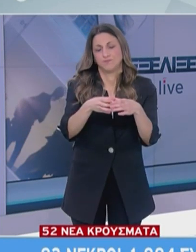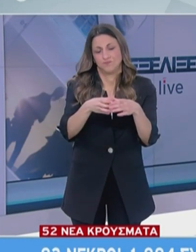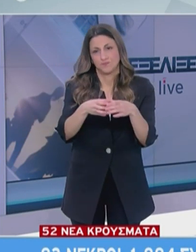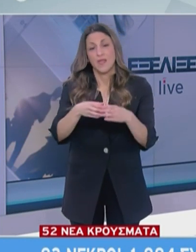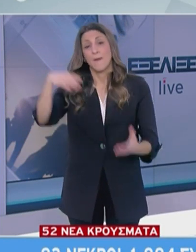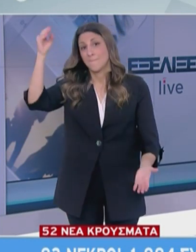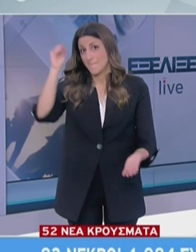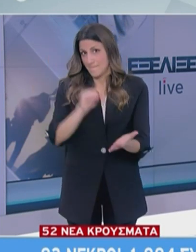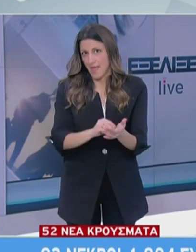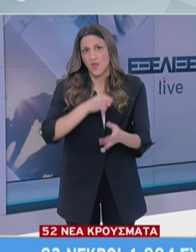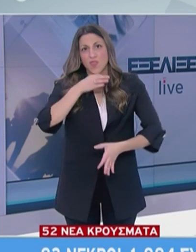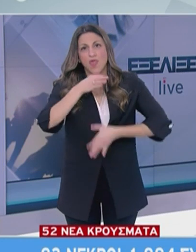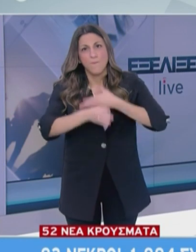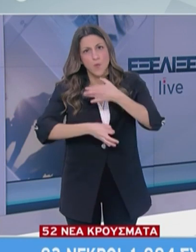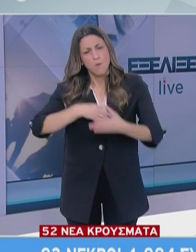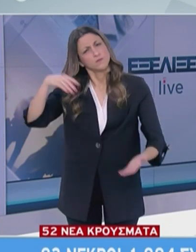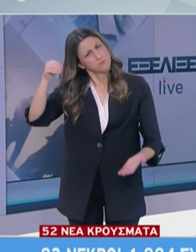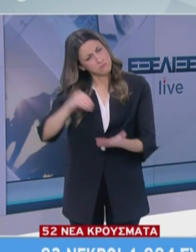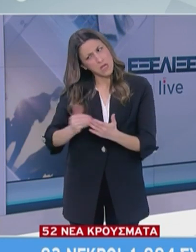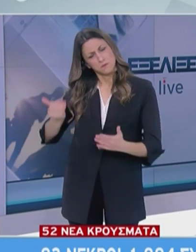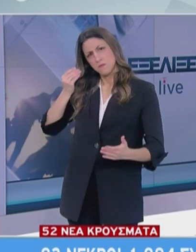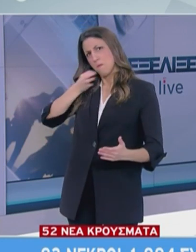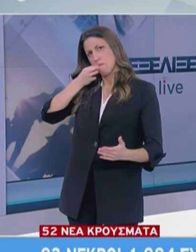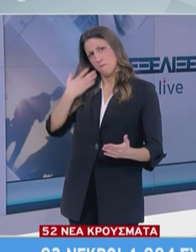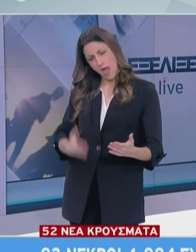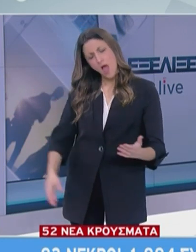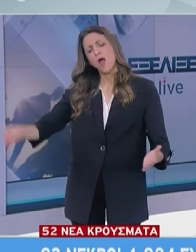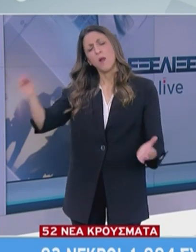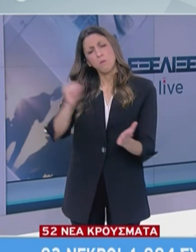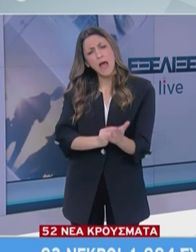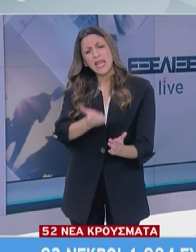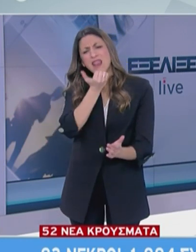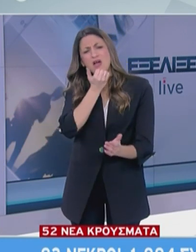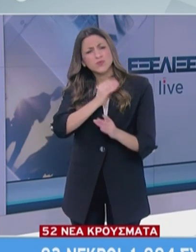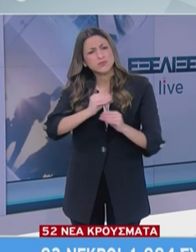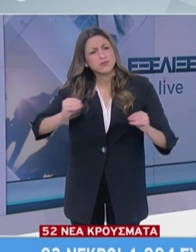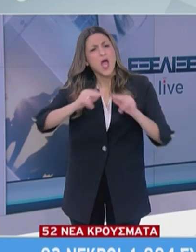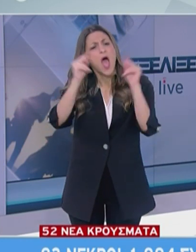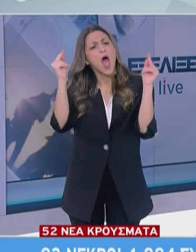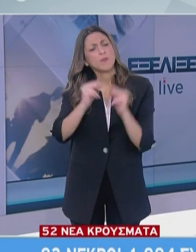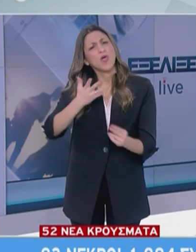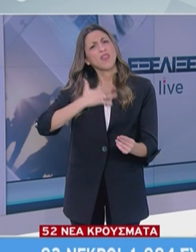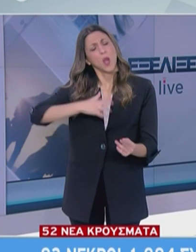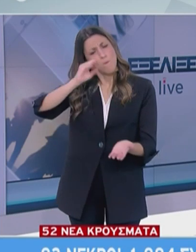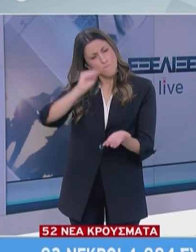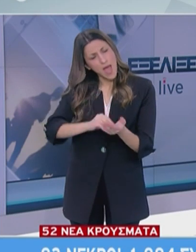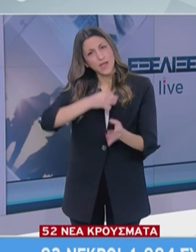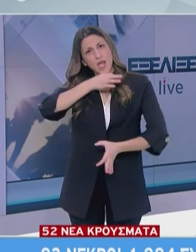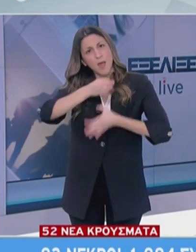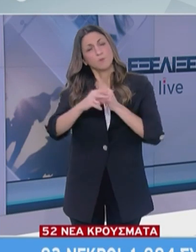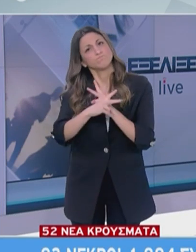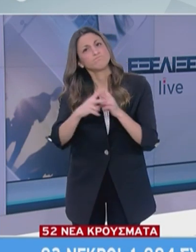εδώ να επαναλάβω κάτι που σας έχω ξαναπεί, αλλά που γράφτηκε και υπόθηκε πρόσφατα από διάσημο Έλληνα καθηγητή του εξωτερικού με τον